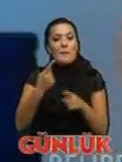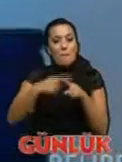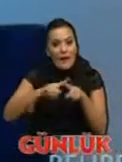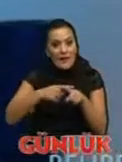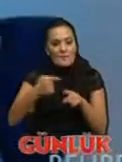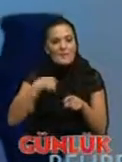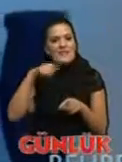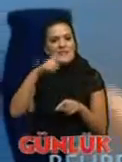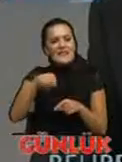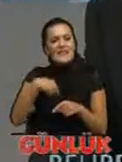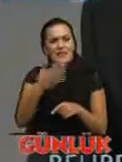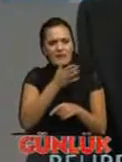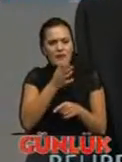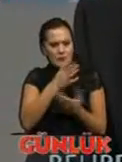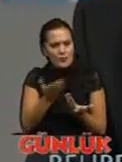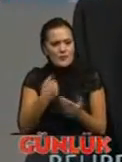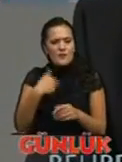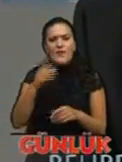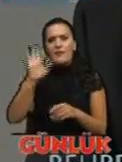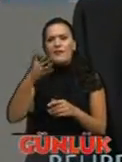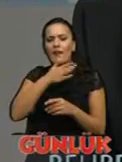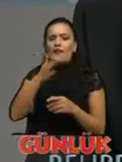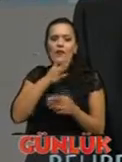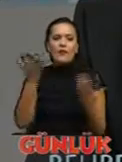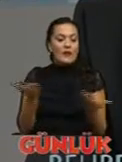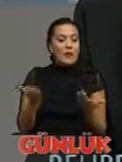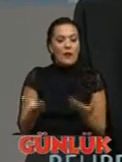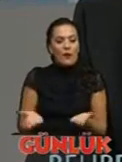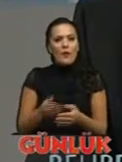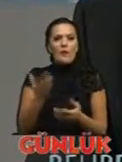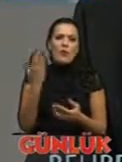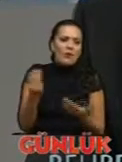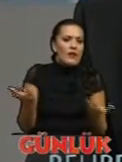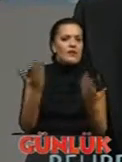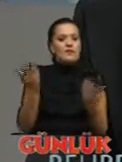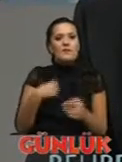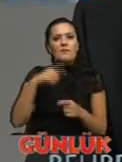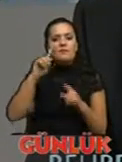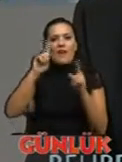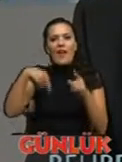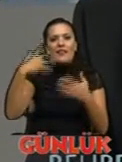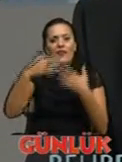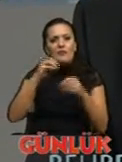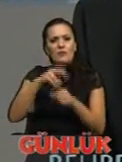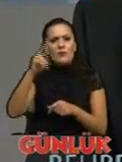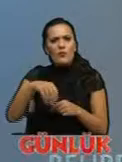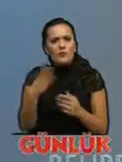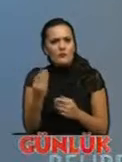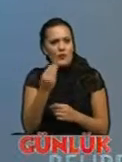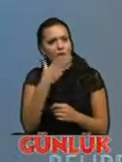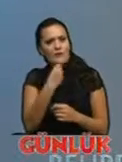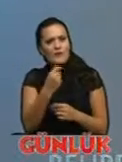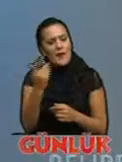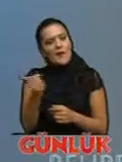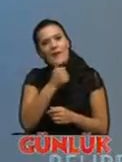Paylaşın bizimle, biz sizi tanıyoruz. Biz tanıyan tanıyor tabii de. Olur ha canım, ekran başına oturmuş. Ay ne hoş bir